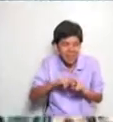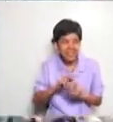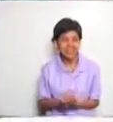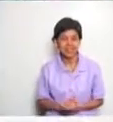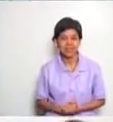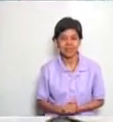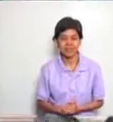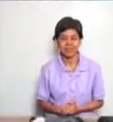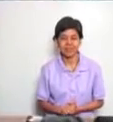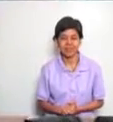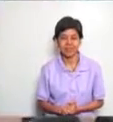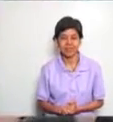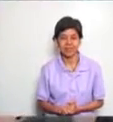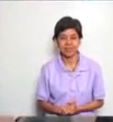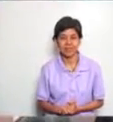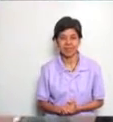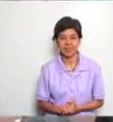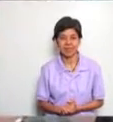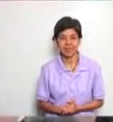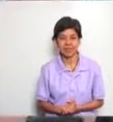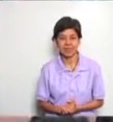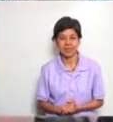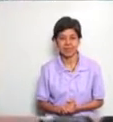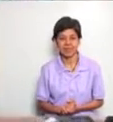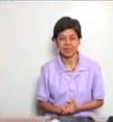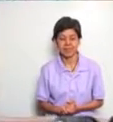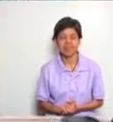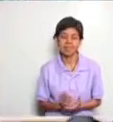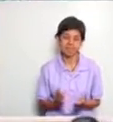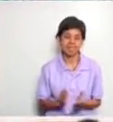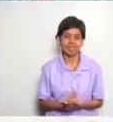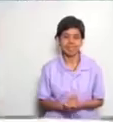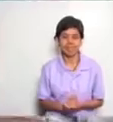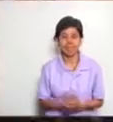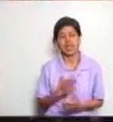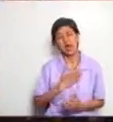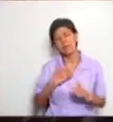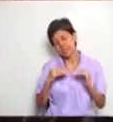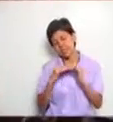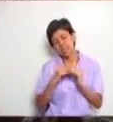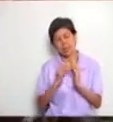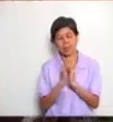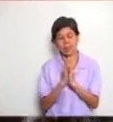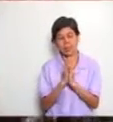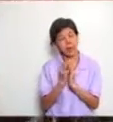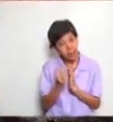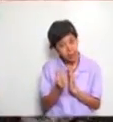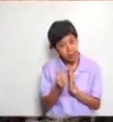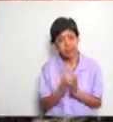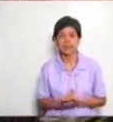ถาคนทเรารกเกิดป่วยขนมาล่ะ ใช่ไหม เรามีศจาธิฐานไดไ